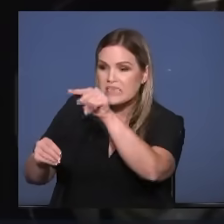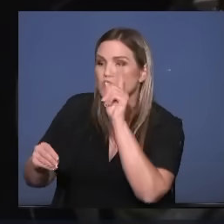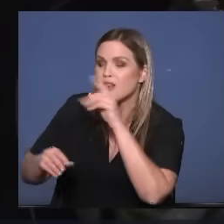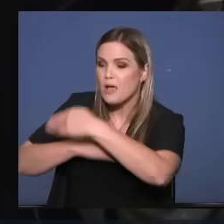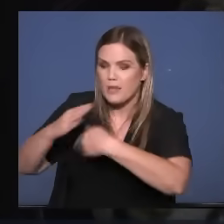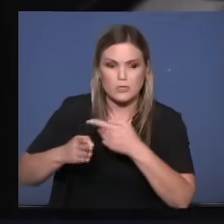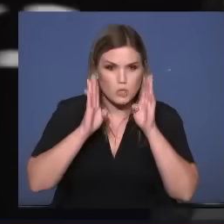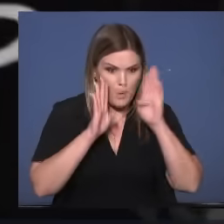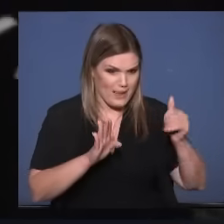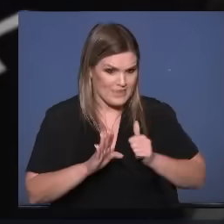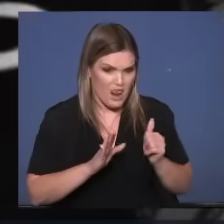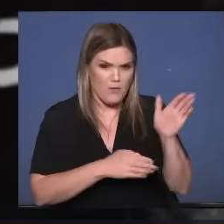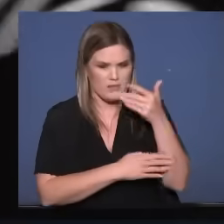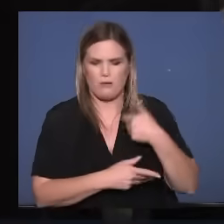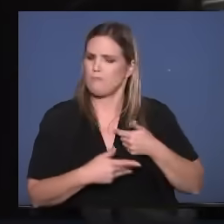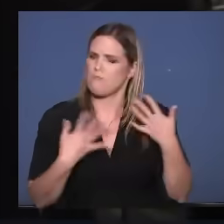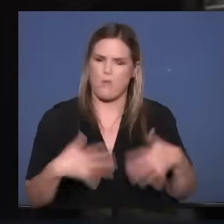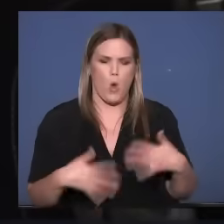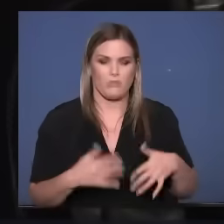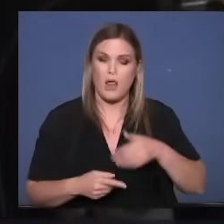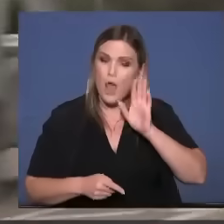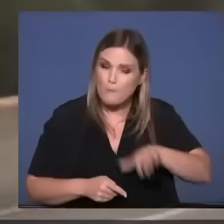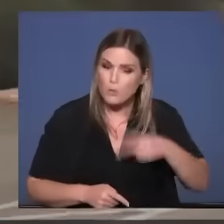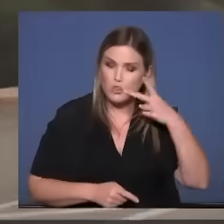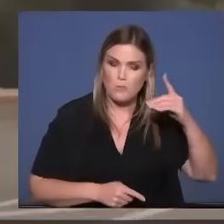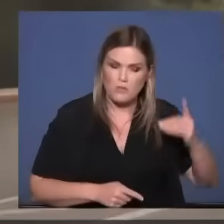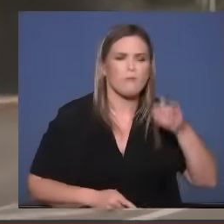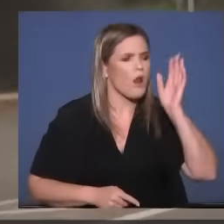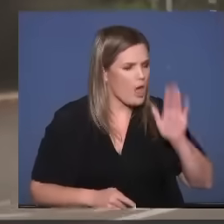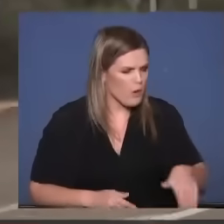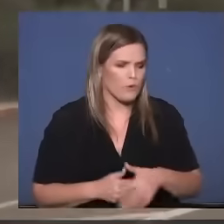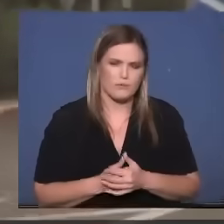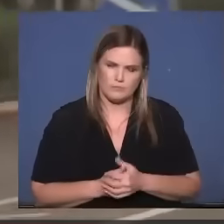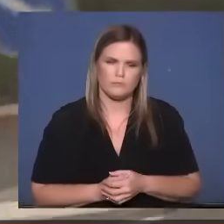המדינה מאוד למרות מה שראיינו בדרום למרות מה שראינו בדרום